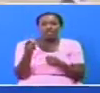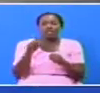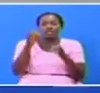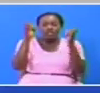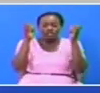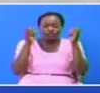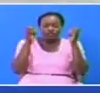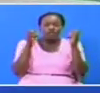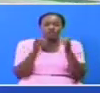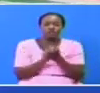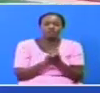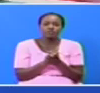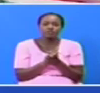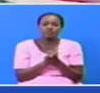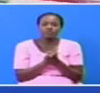Ethiopia.